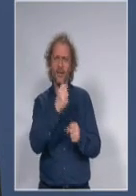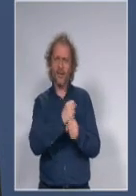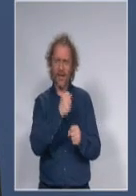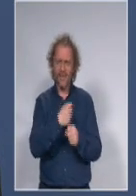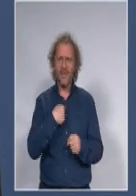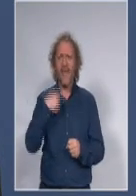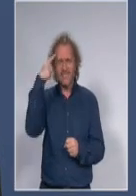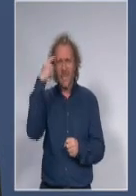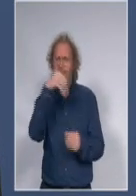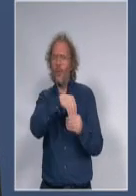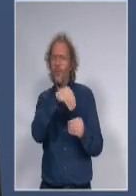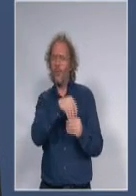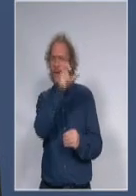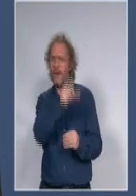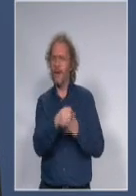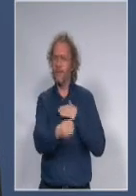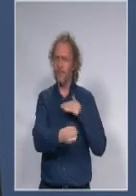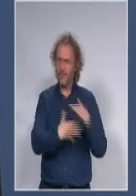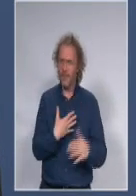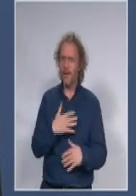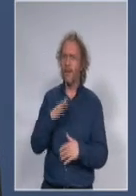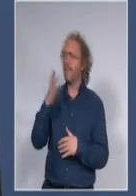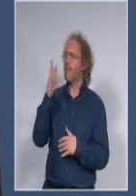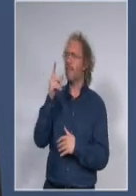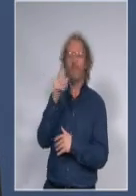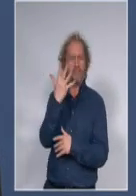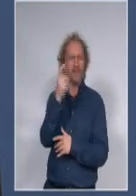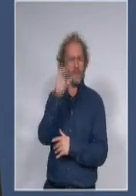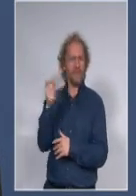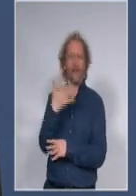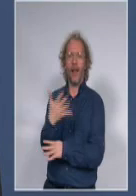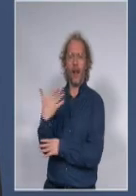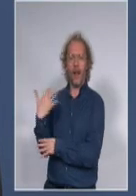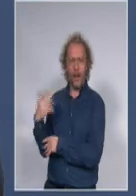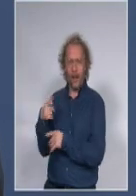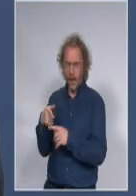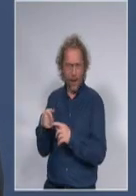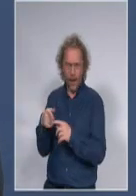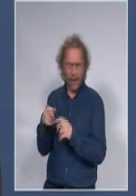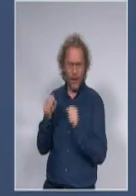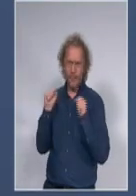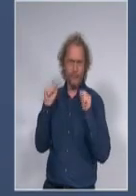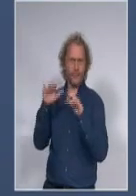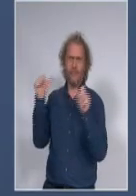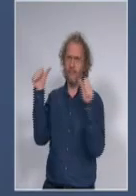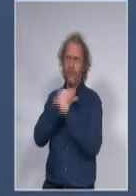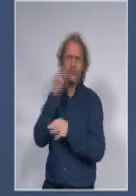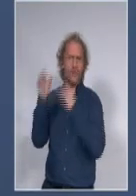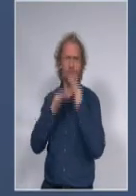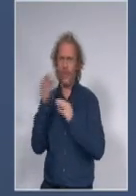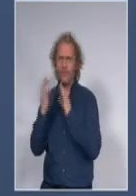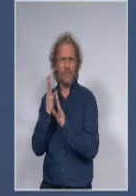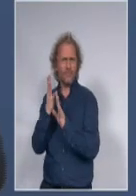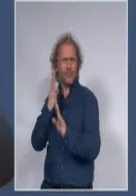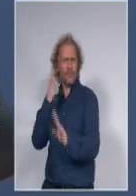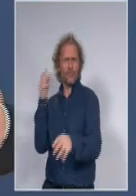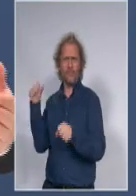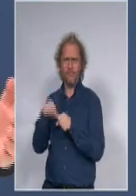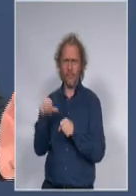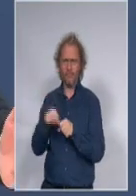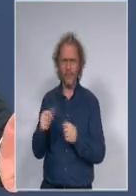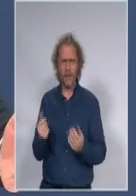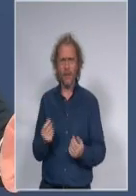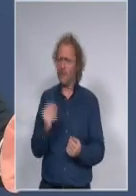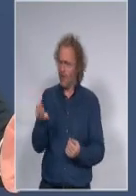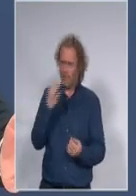celom gradu, ni zbog čega. Pa kažu što niste ranije demantovali. Ne pada mi na pamet. 100 puta sam rekao ljudima ne reagujte na laži, ne